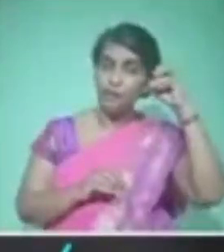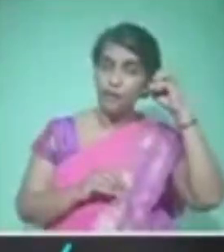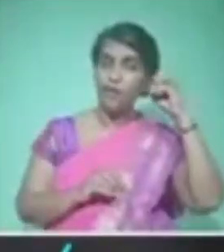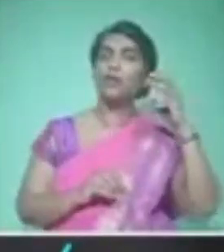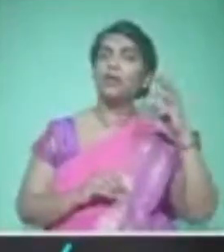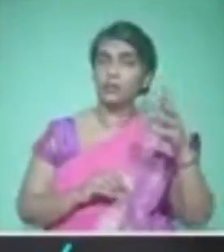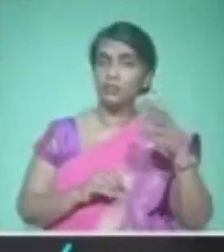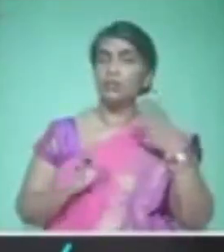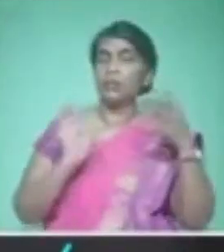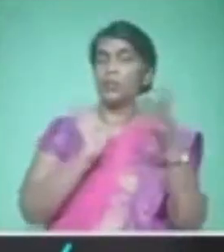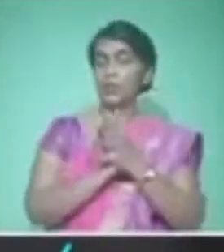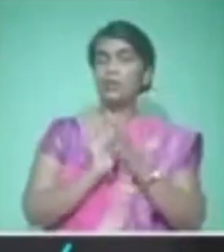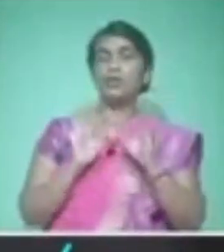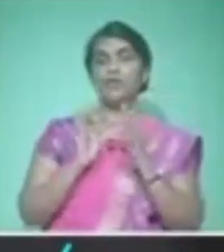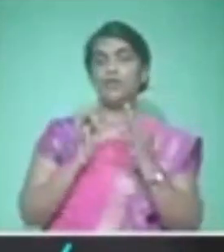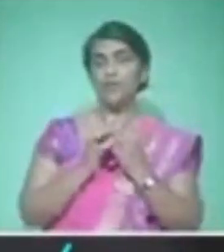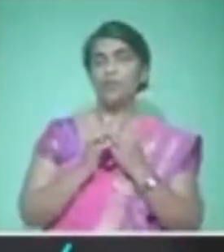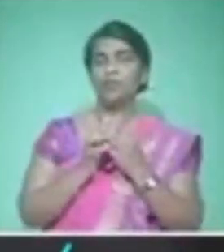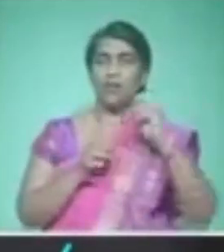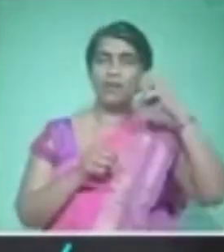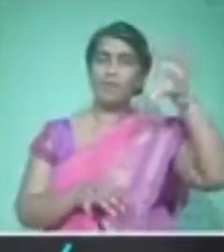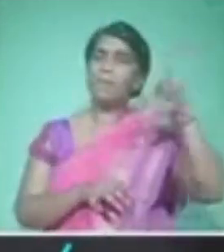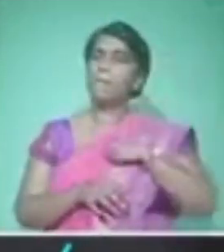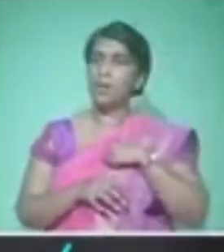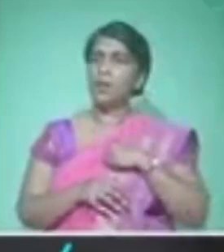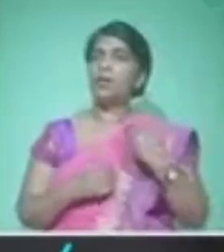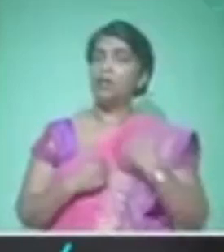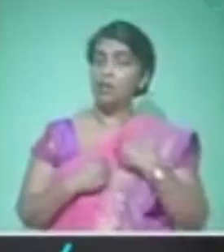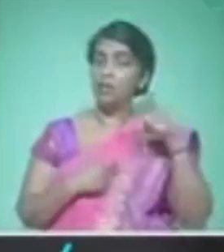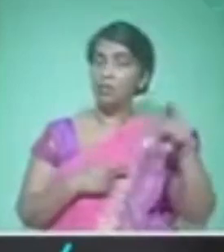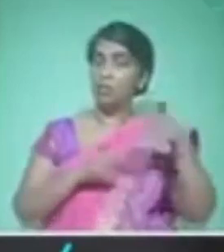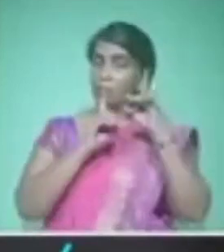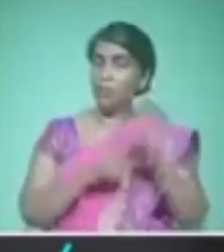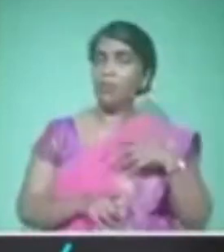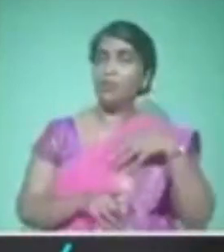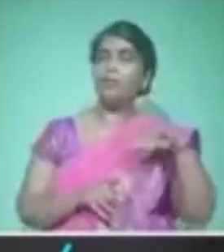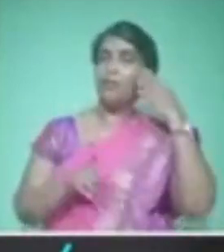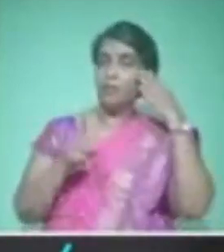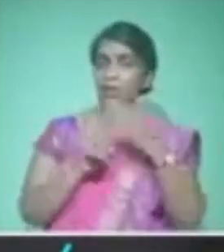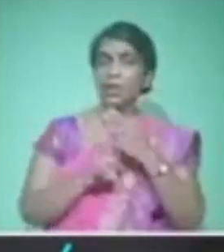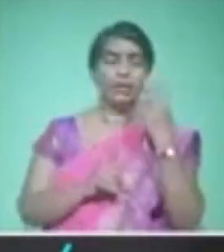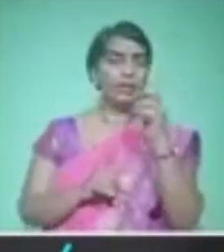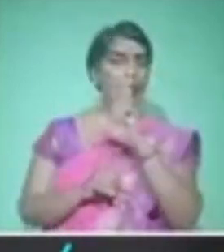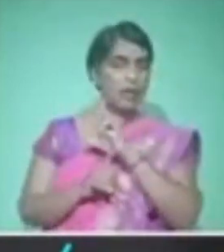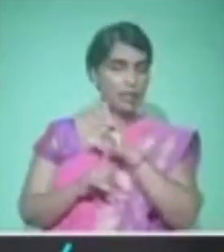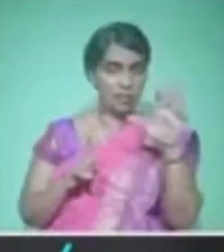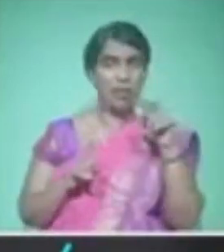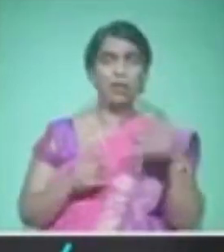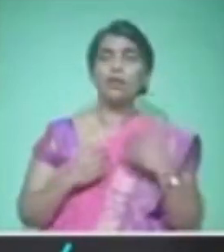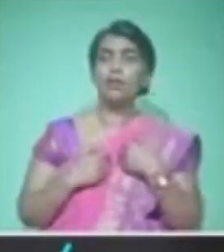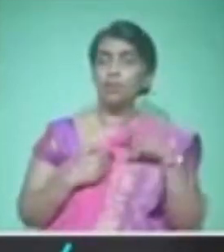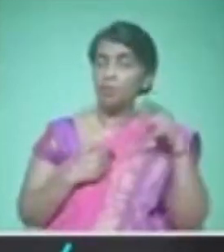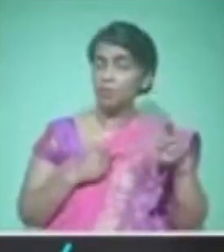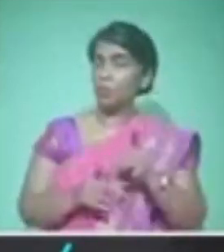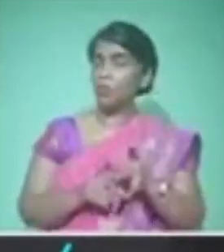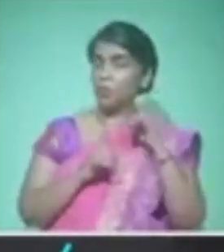එකට සම්බන්ධ වෙච්ච පවුල් තමයි මේ රටේ ඉන්නේ අපි ඒ වගේ පදනම පාවිච්චි කරමු 2019 දී අපි ඒ